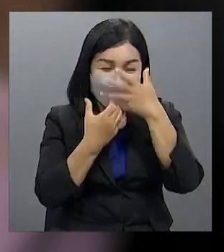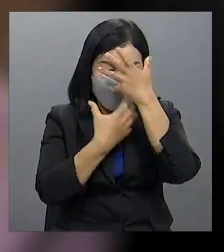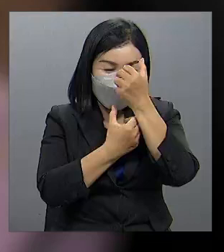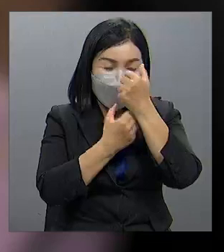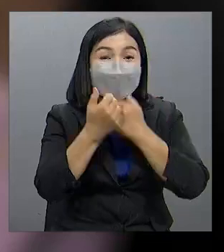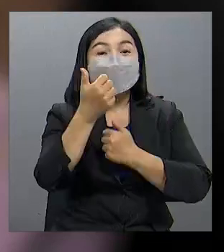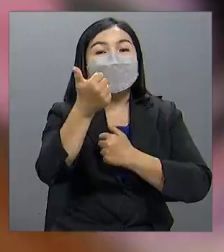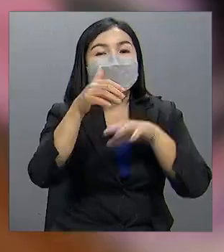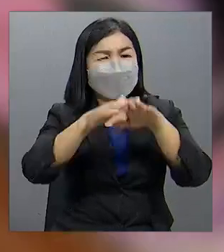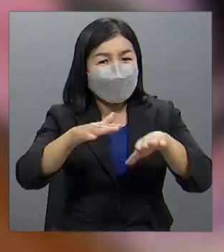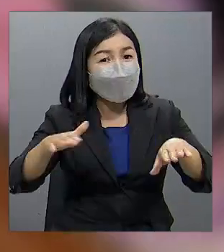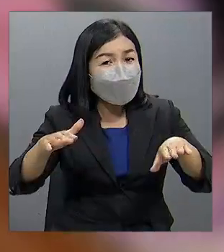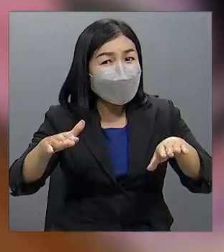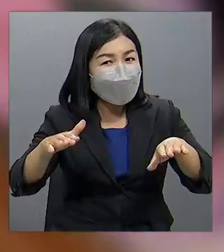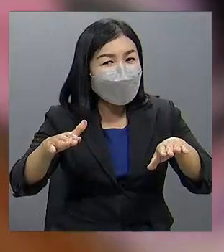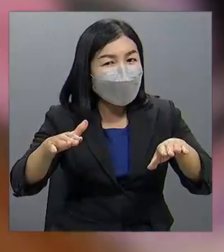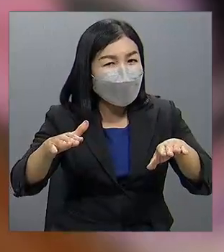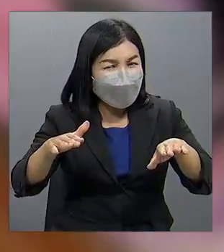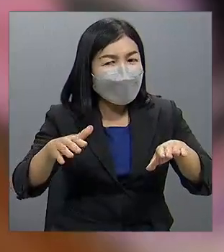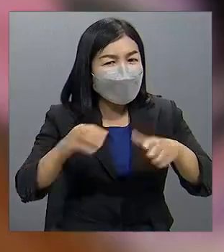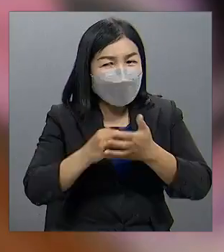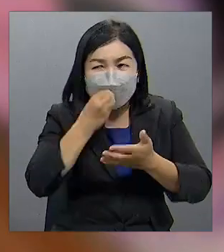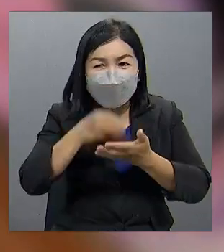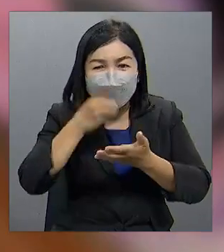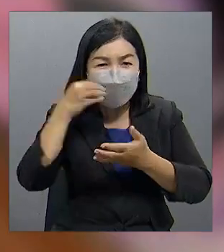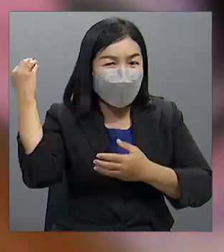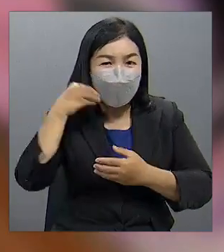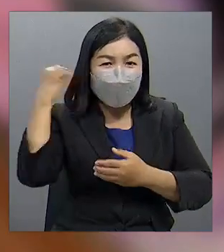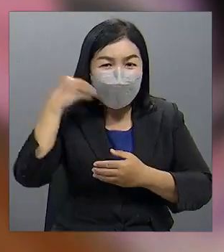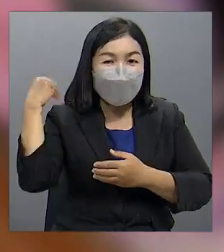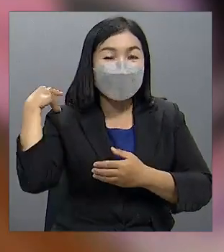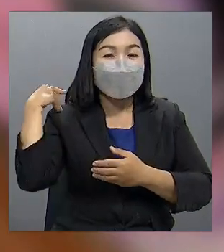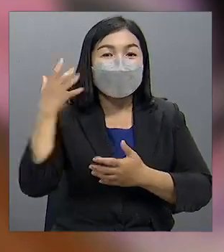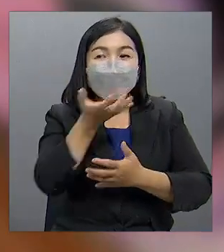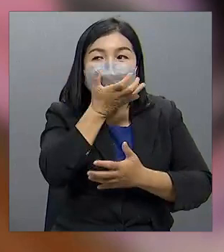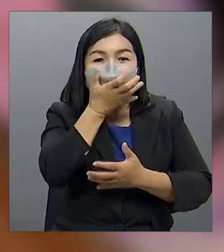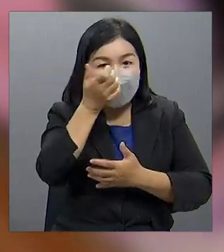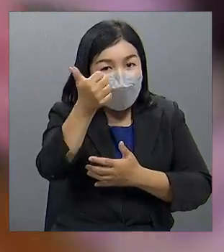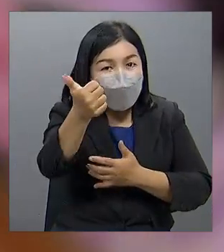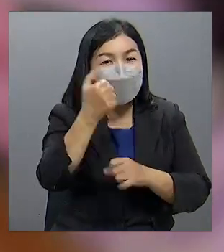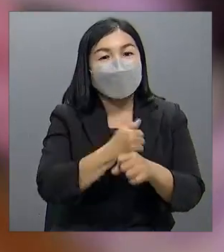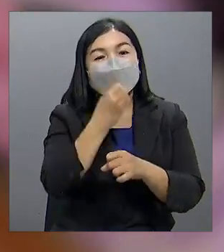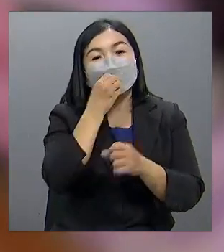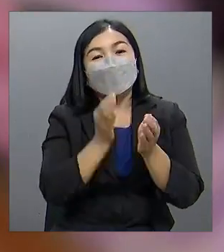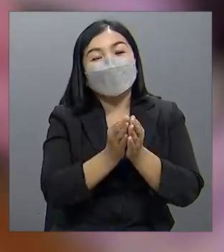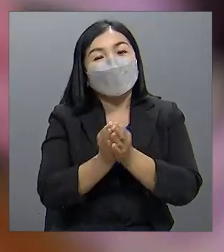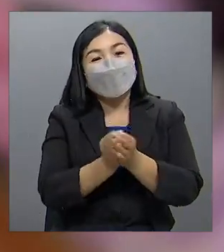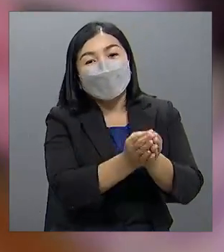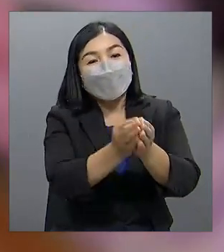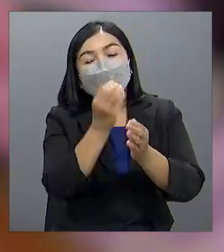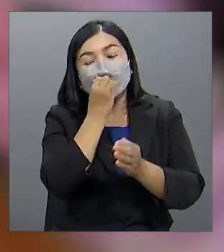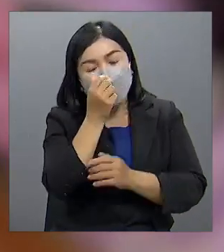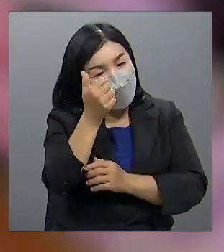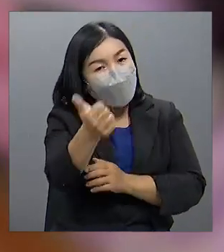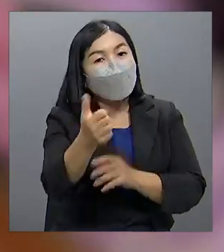คนน่ะต้องอดใจไม่ไหวกินข้าวเก่งขึ้นแน่นอน ใช่ค่ะนอกจากทำกินที่บ้านแล้วเนี่ยร้านอาหารที่อยากจะหาจุดเด่นให้ร้านตัวเองยิ่งว่าตร